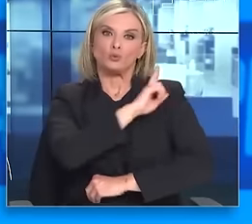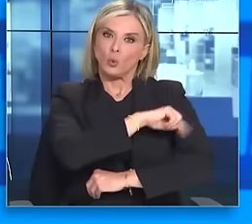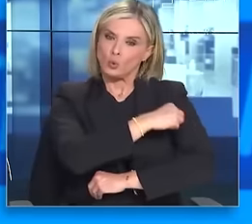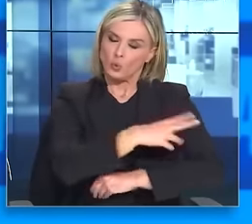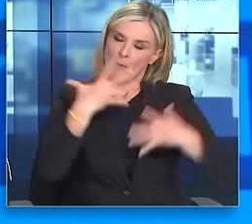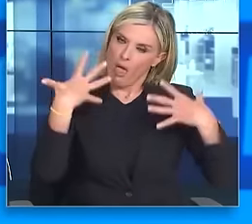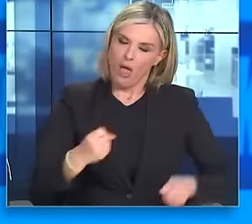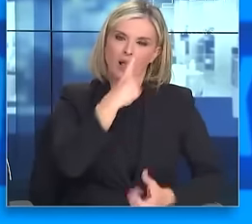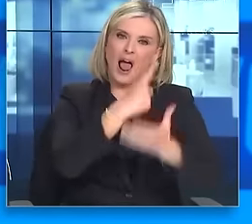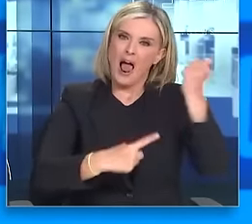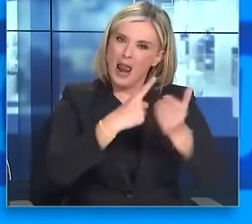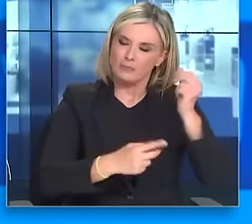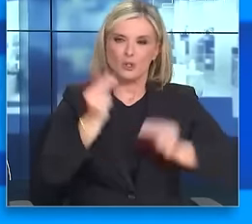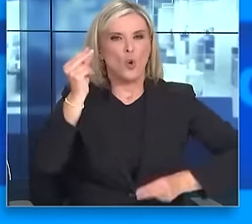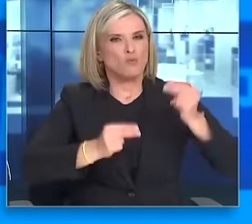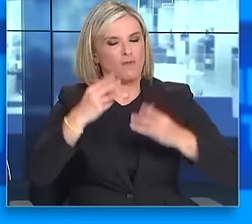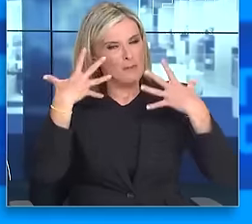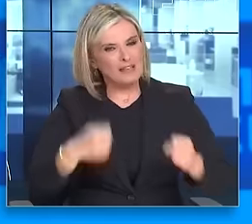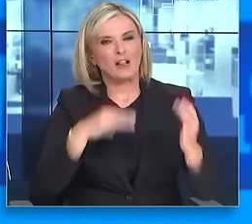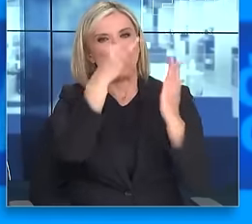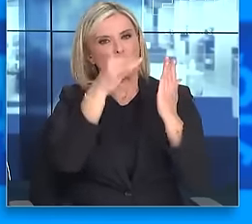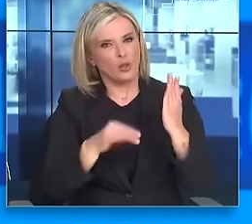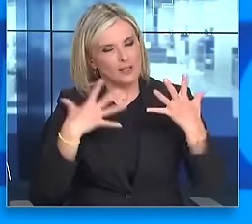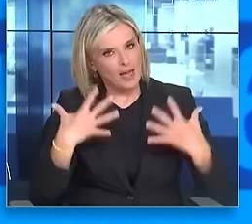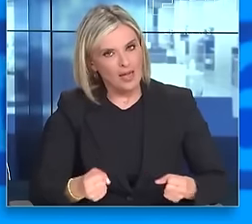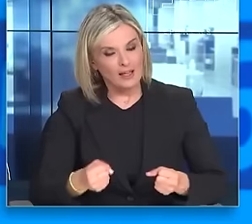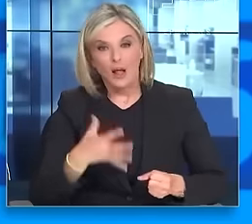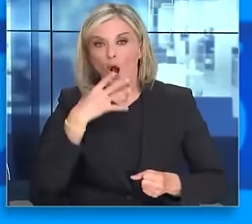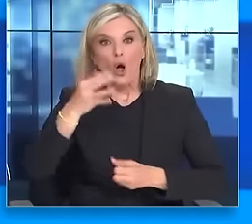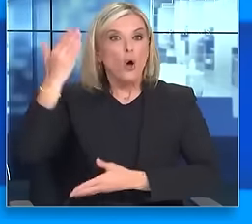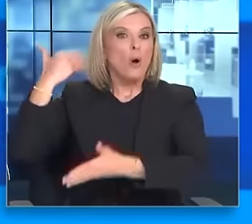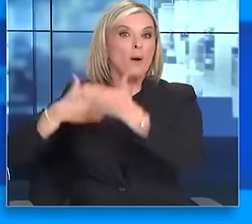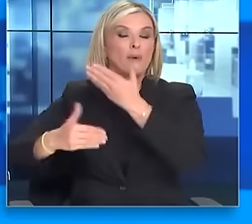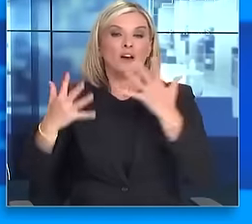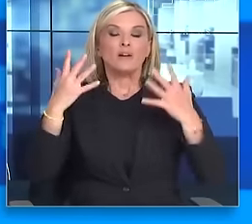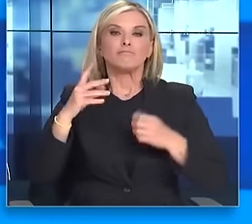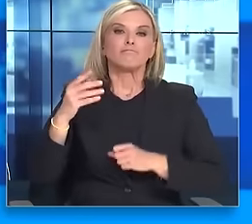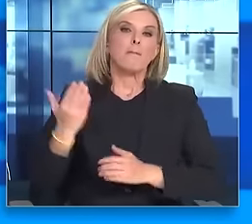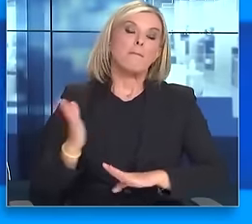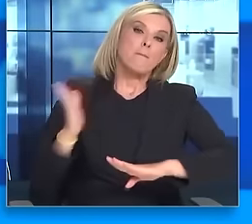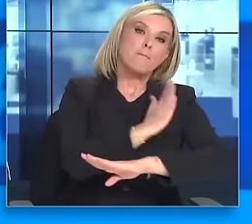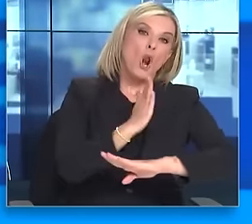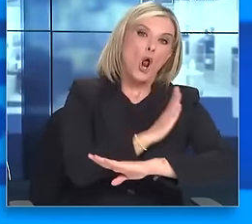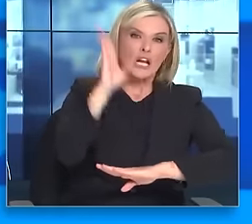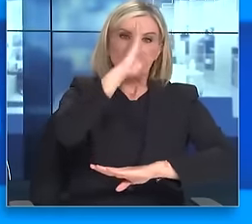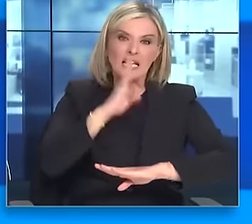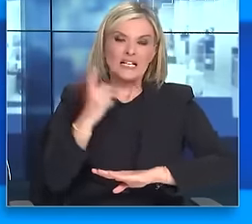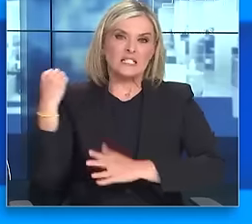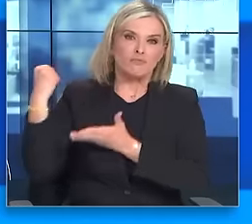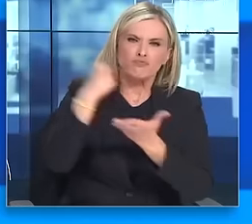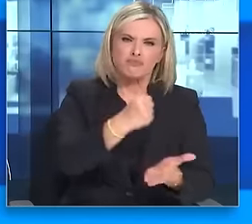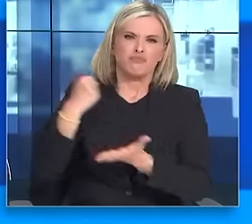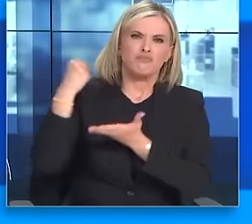προβλήματα. Τα προβλήματα προέκυψαν από μια υπερδεκαετή χρηματοδότηση τα χρόνια της κρίσης και από το γεγονός ότι στην